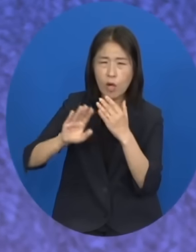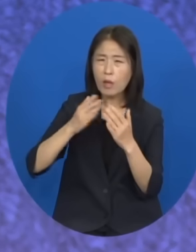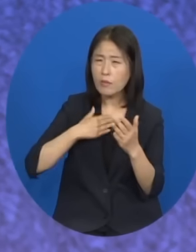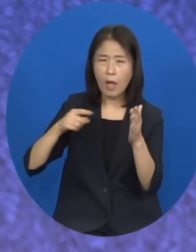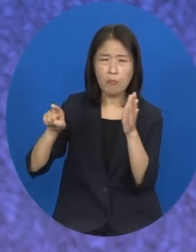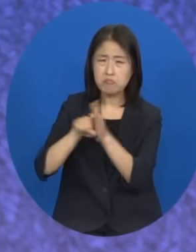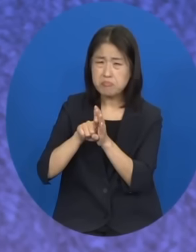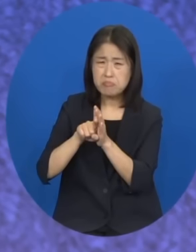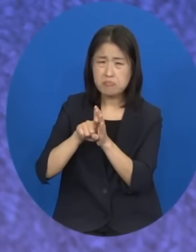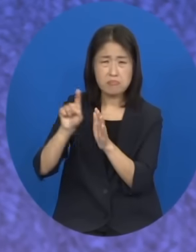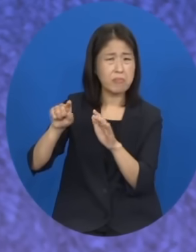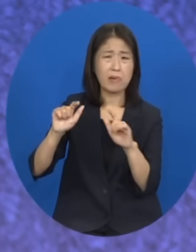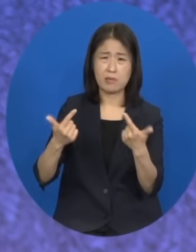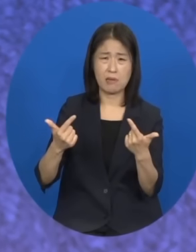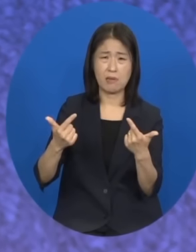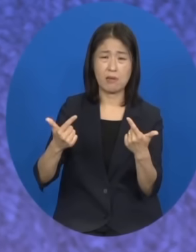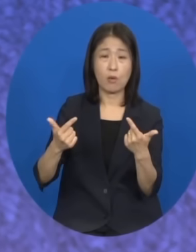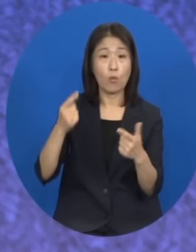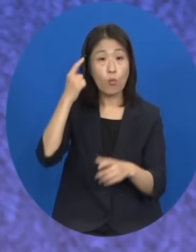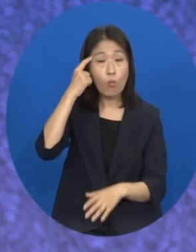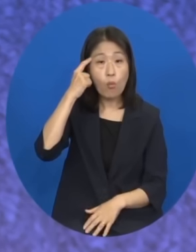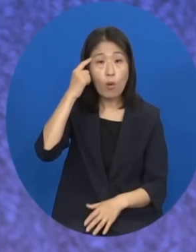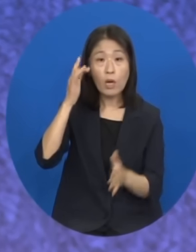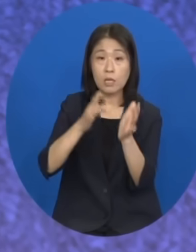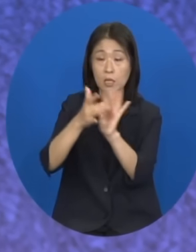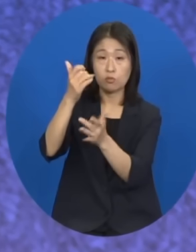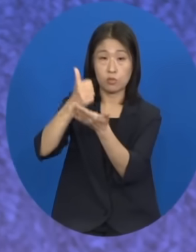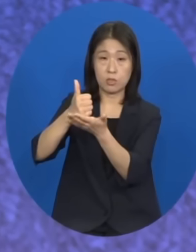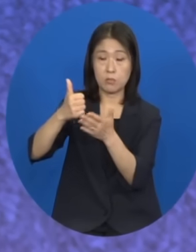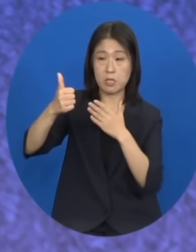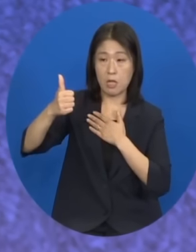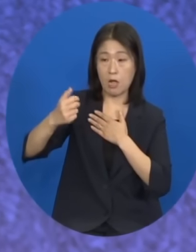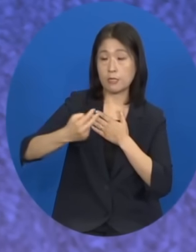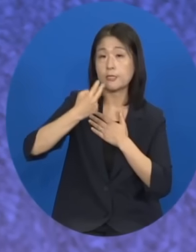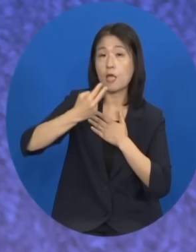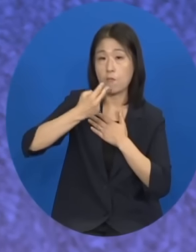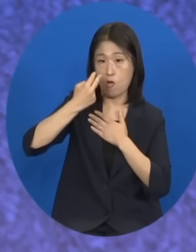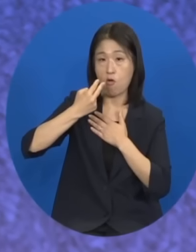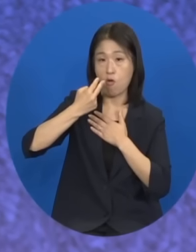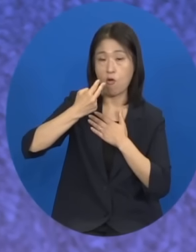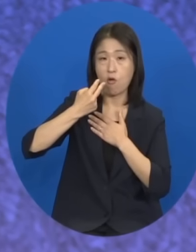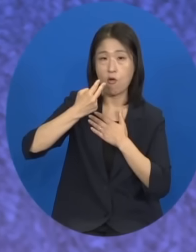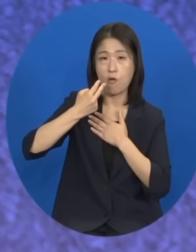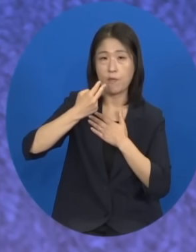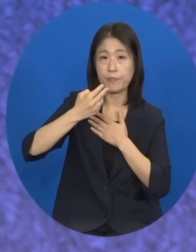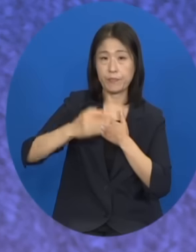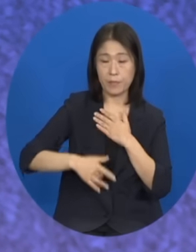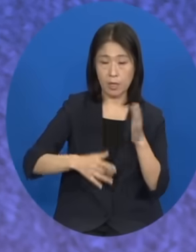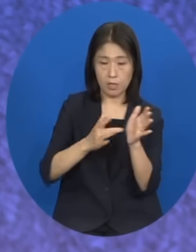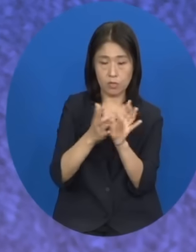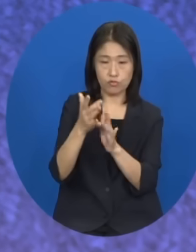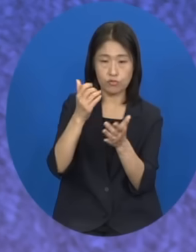우리의 생명이신 분이에요. 실제로 우리가 예수님을 믿고 살기로 결단을 했지만